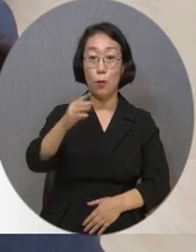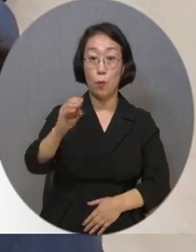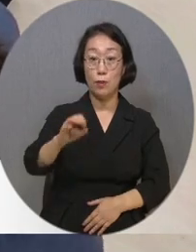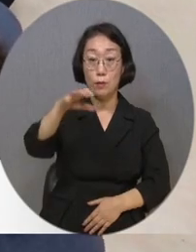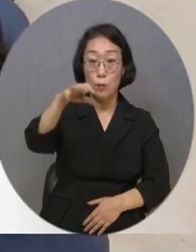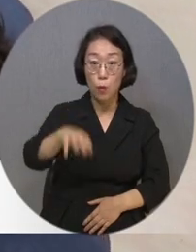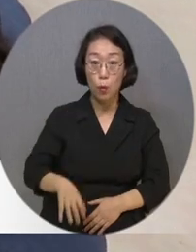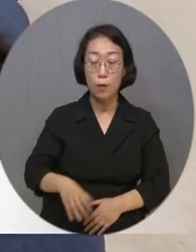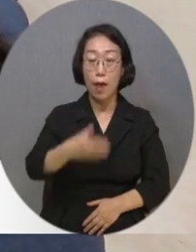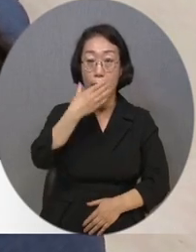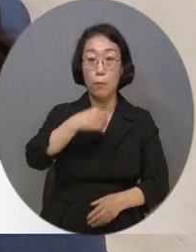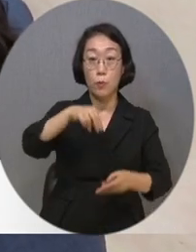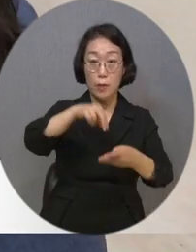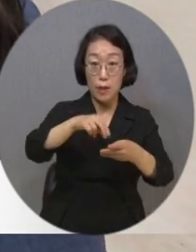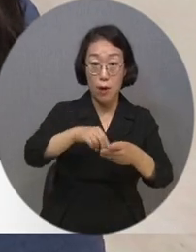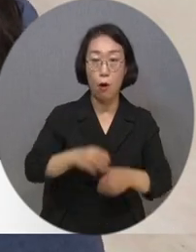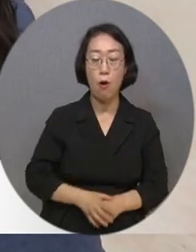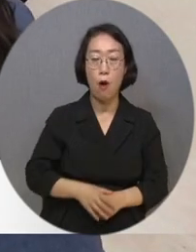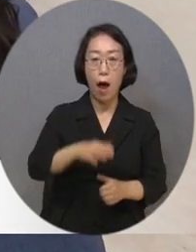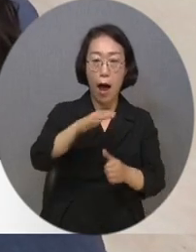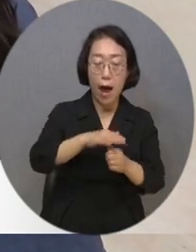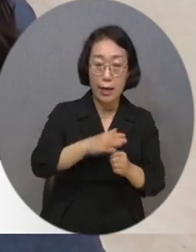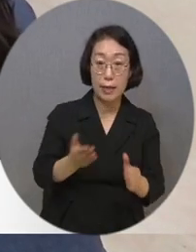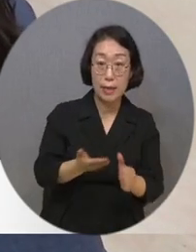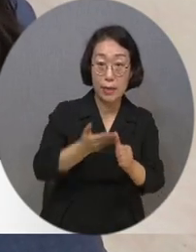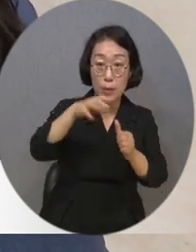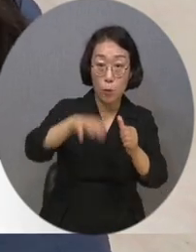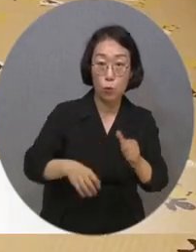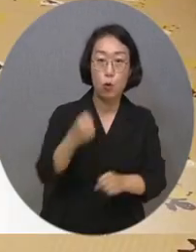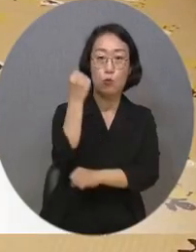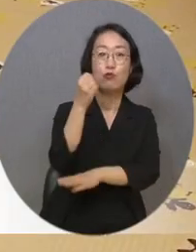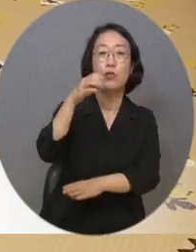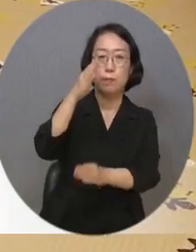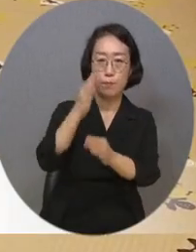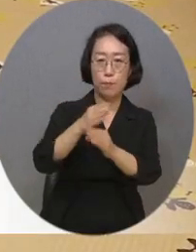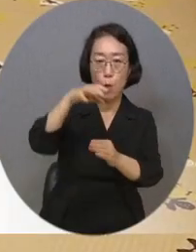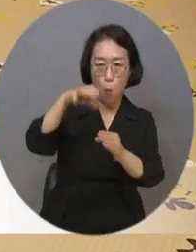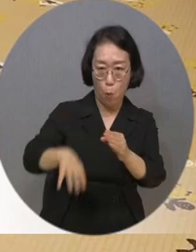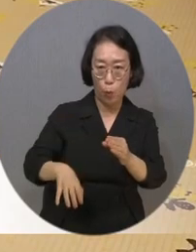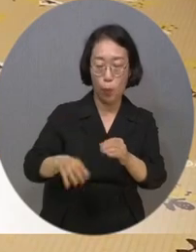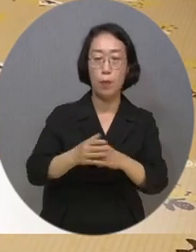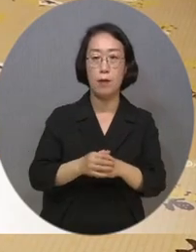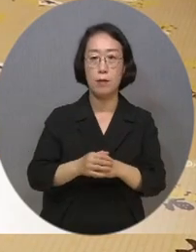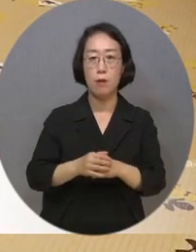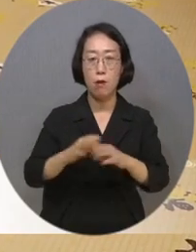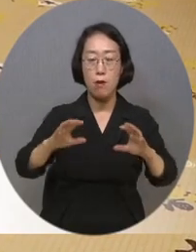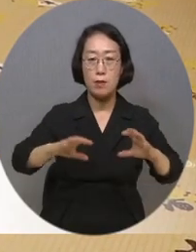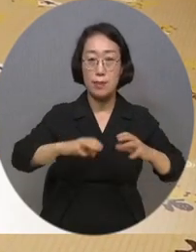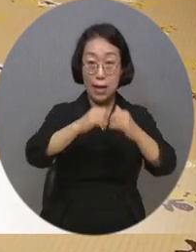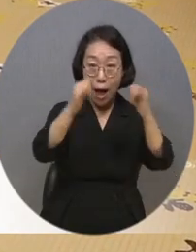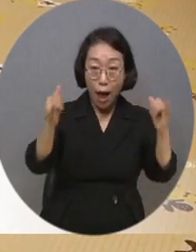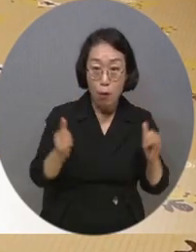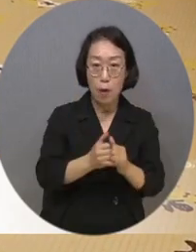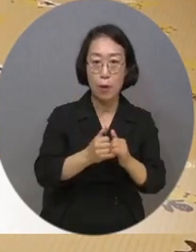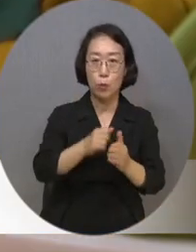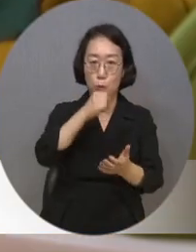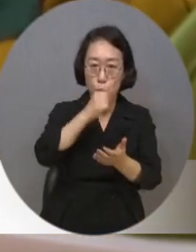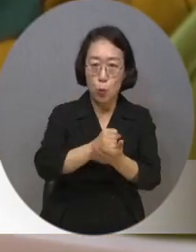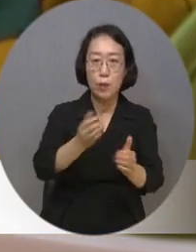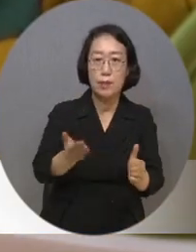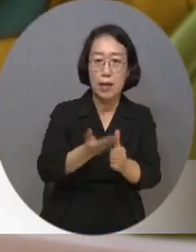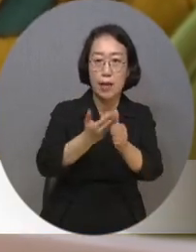아이행복센터를 역류가 육아지원에 거점 공간으로 삼아 보다 양육 친화적인 사회환경을 조성해 나가겠다고